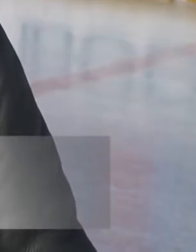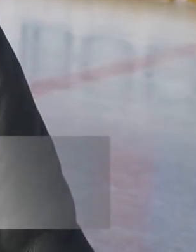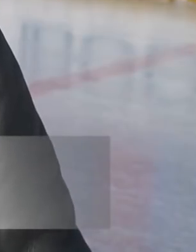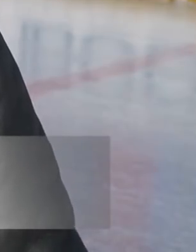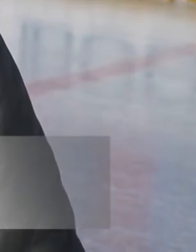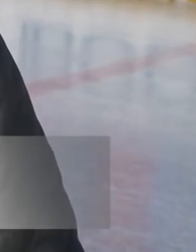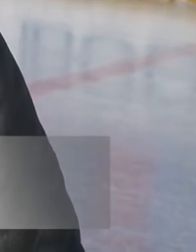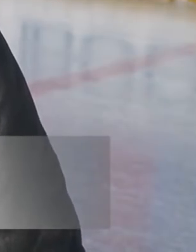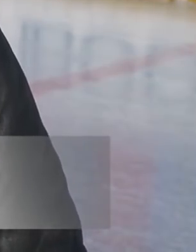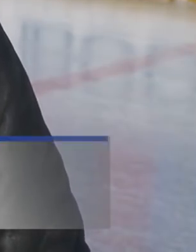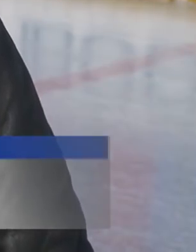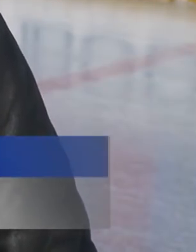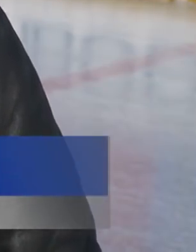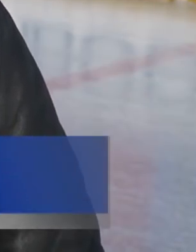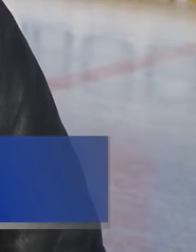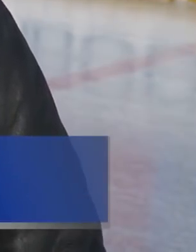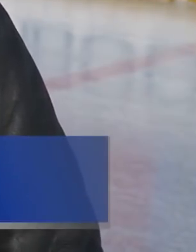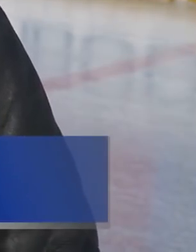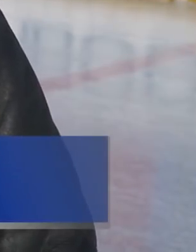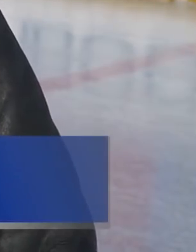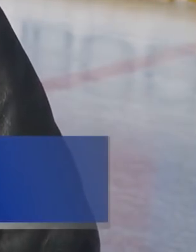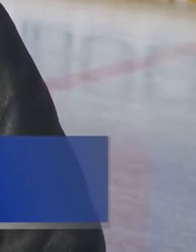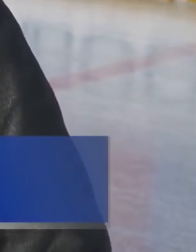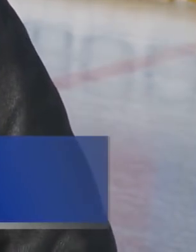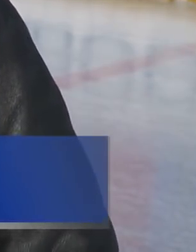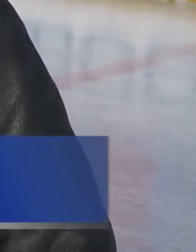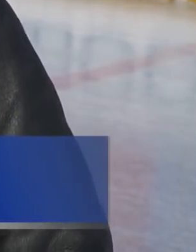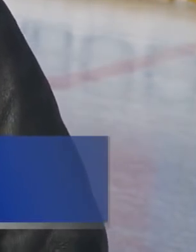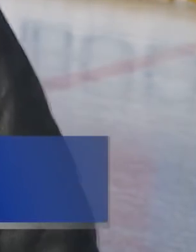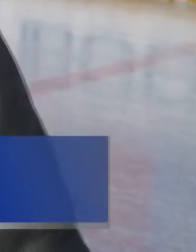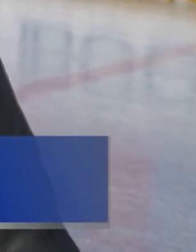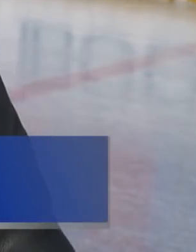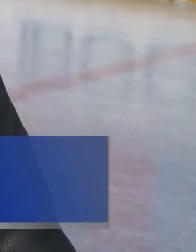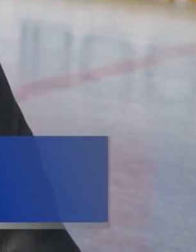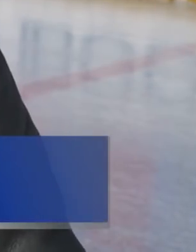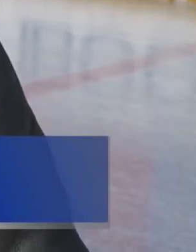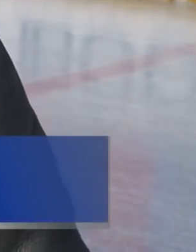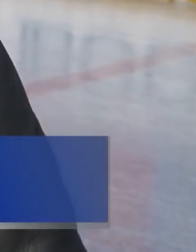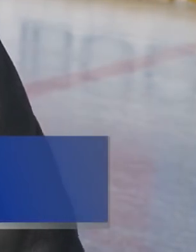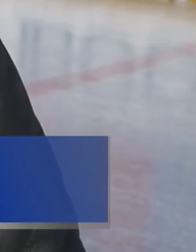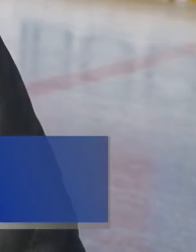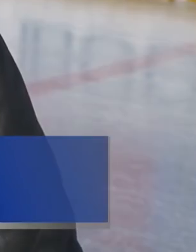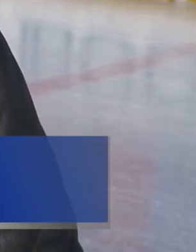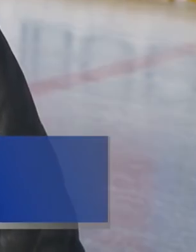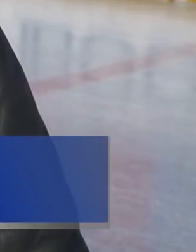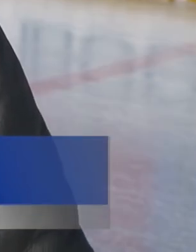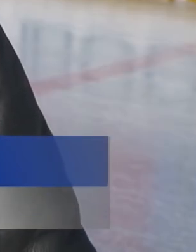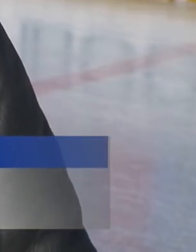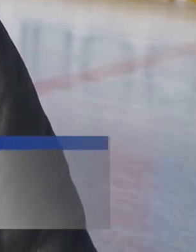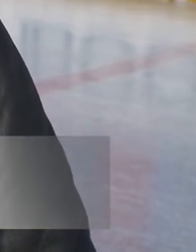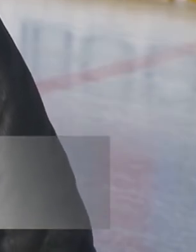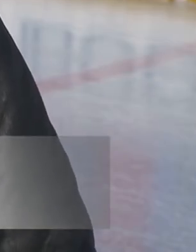Тэмцээний цохон байгуул маш өндөр хэмжээний цохон байгуулт байна. Энэ тэмцээний онцлог нь юу гэх юм бол баг болгон легионоортой баг болгон Орос,